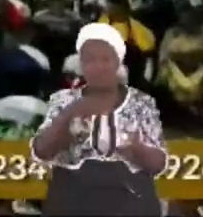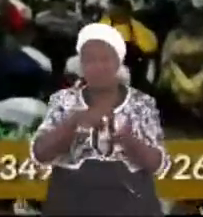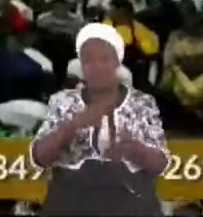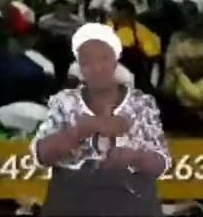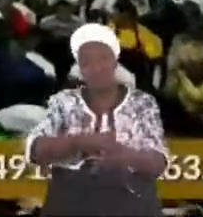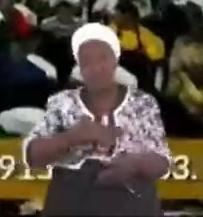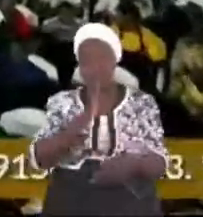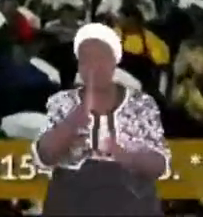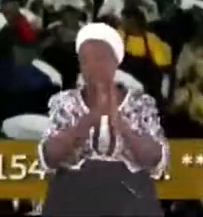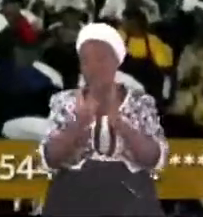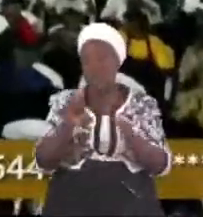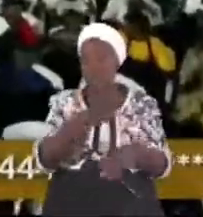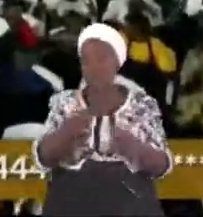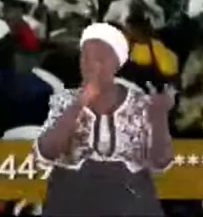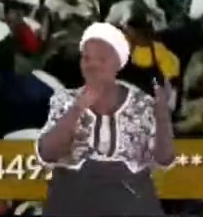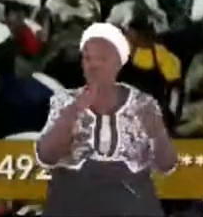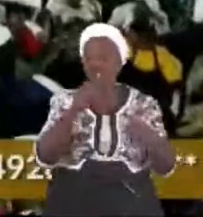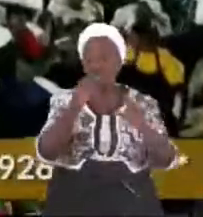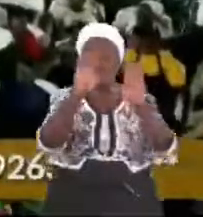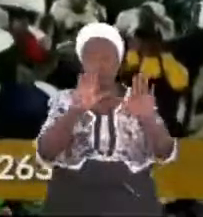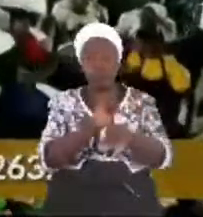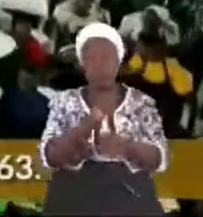Si tu es assis bien debout, sois en prière.